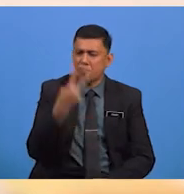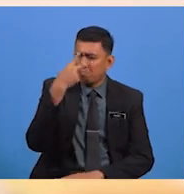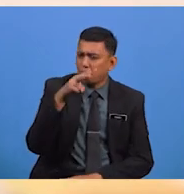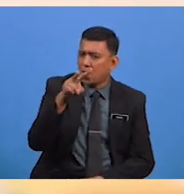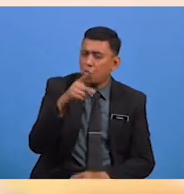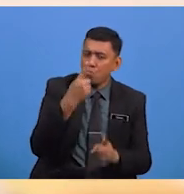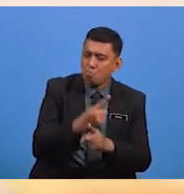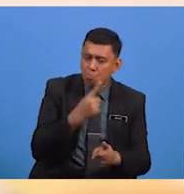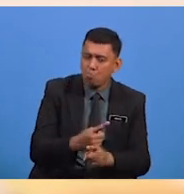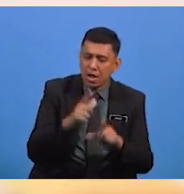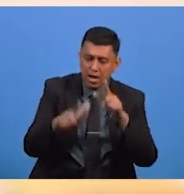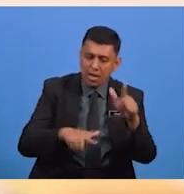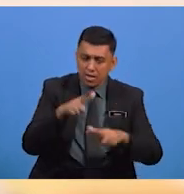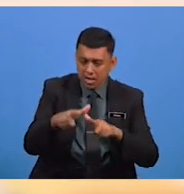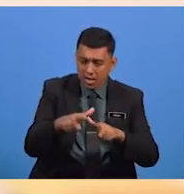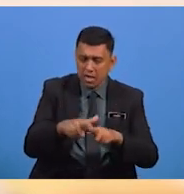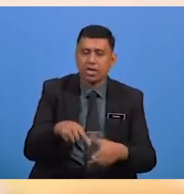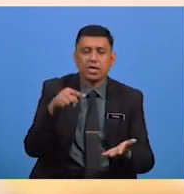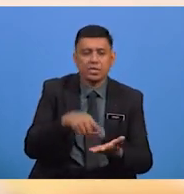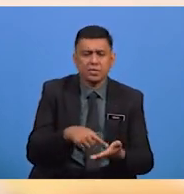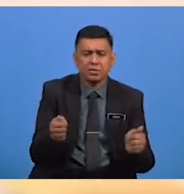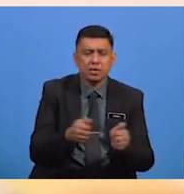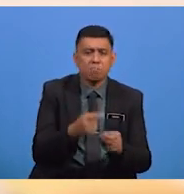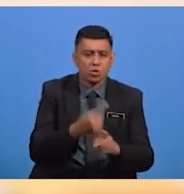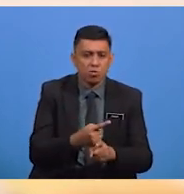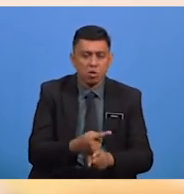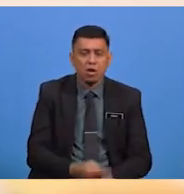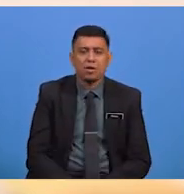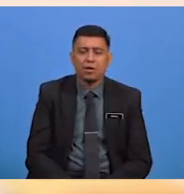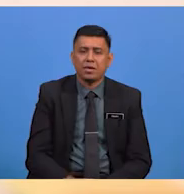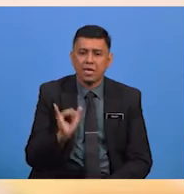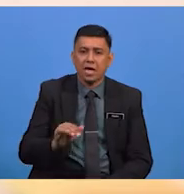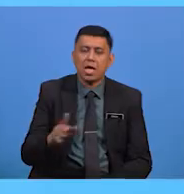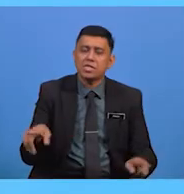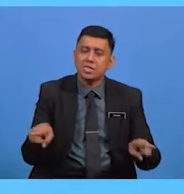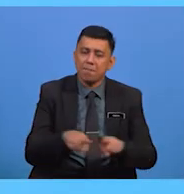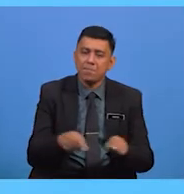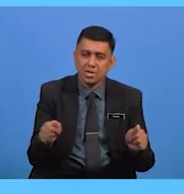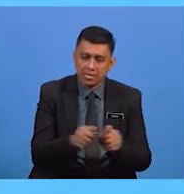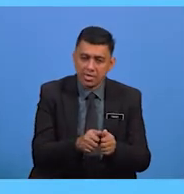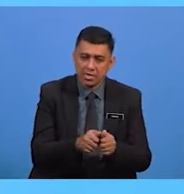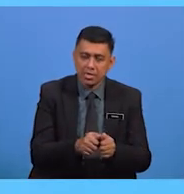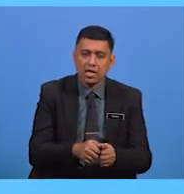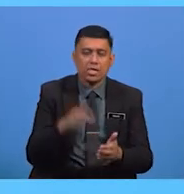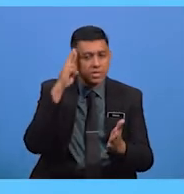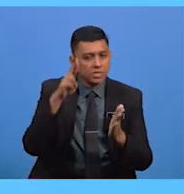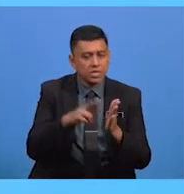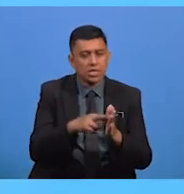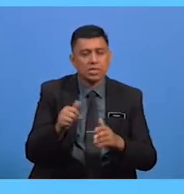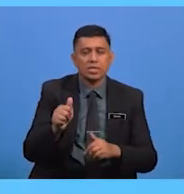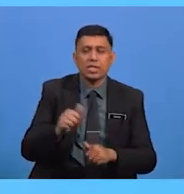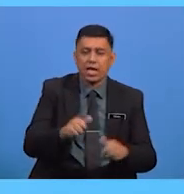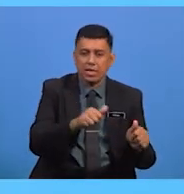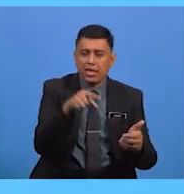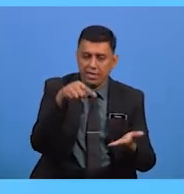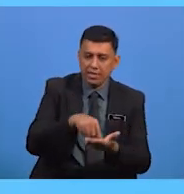betul-betul langkah-langkah melaksanakan algoritma Bubblesoft yang sepadan dengan lukisan carta alir proses Bubblesoft yang